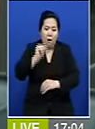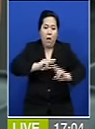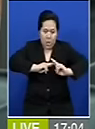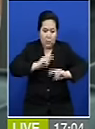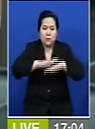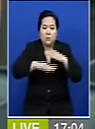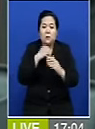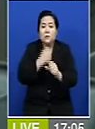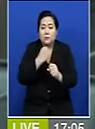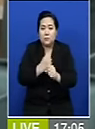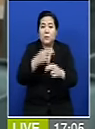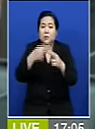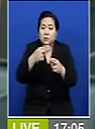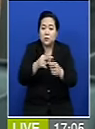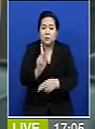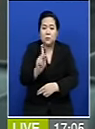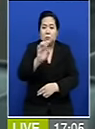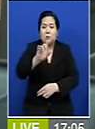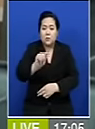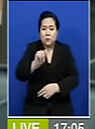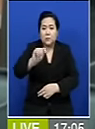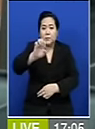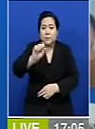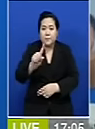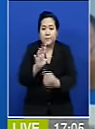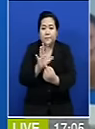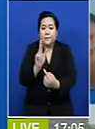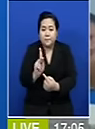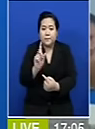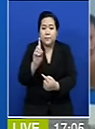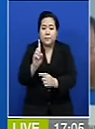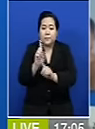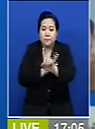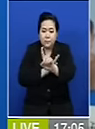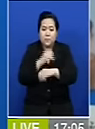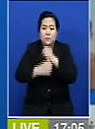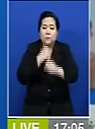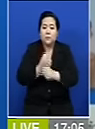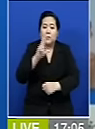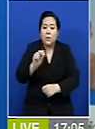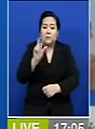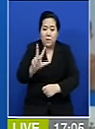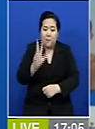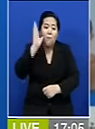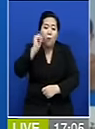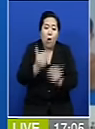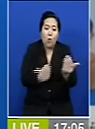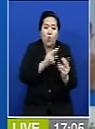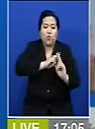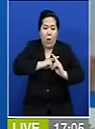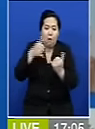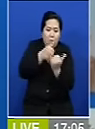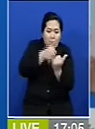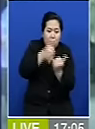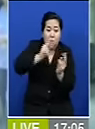คือนายกิติศักดิ์ทองย้อยอายุ33ปีเป็นผู้ลงมือกระทำการข่มขืนกระทำชำราวบุตรสาวแ